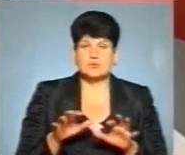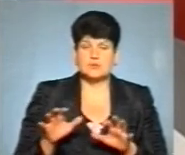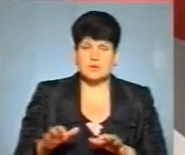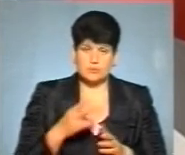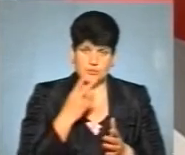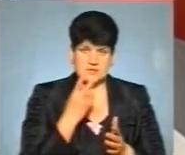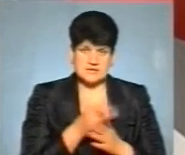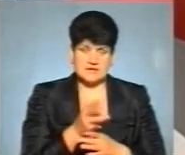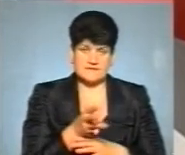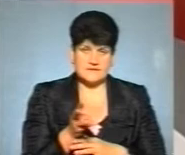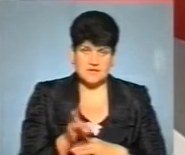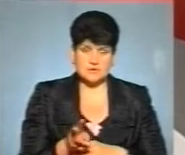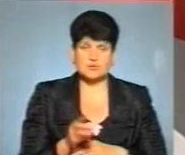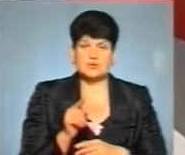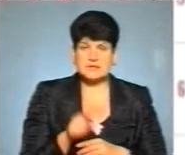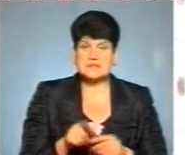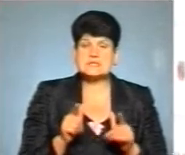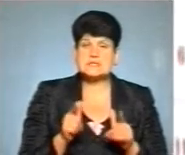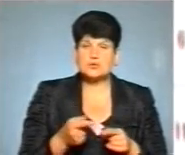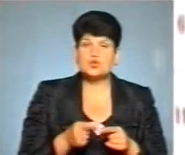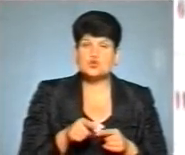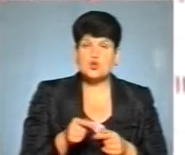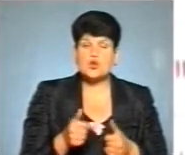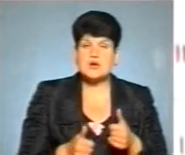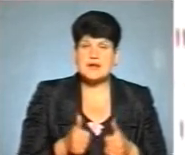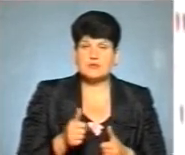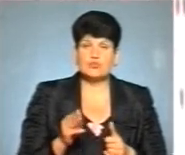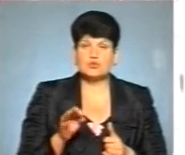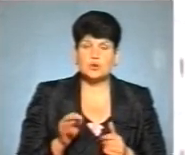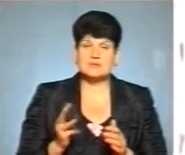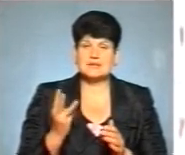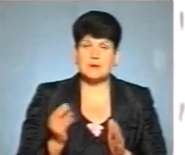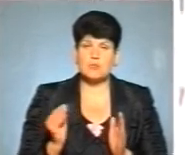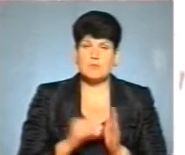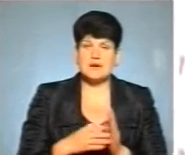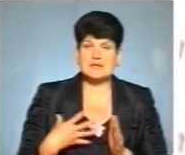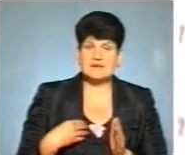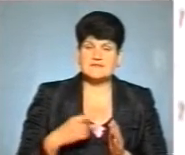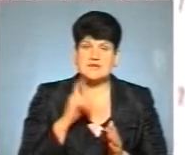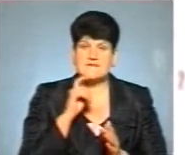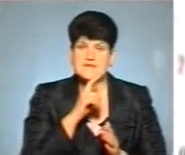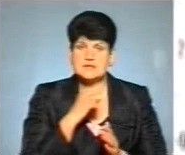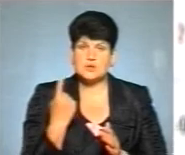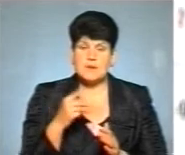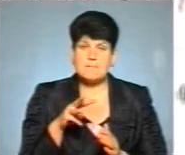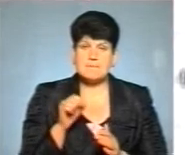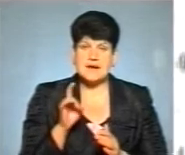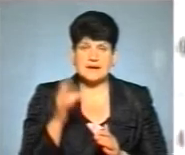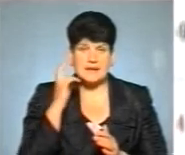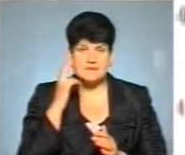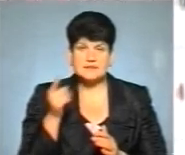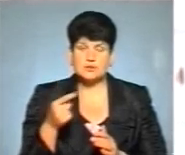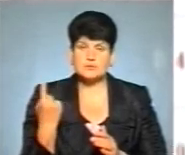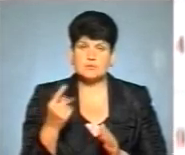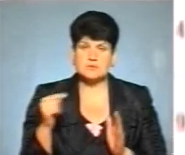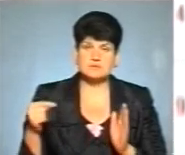показати відеоінформацію. Так, згідно цього рейтингу, в топ-3 потрапили губернатори Львівської, Вінницької області. Стає також мер Києва. Тернопільщина